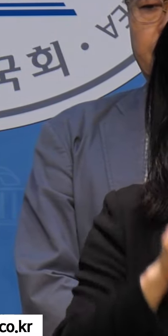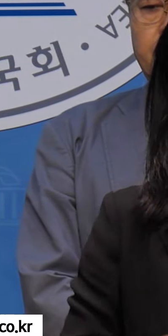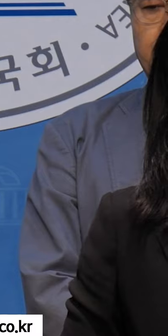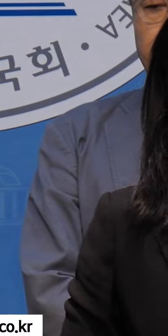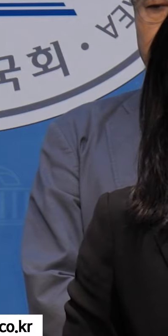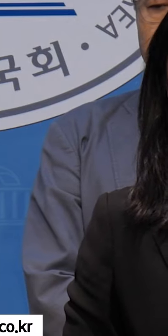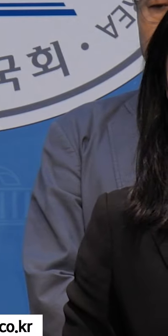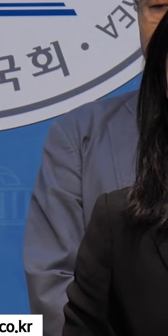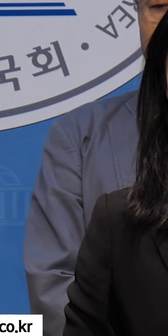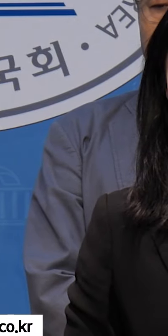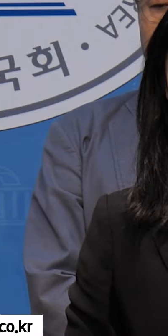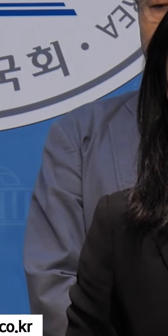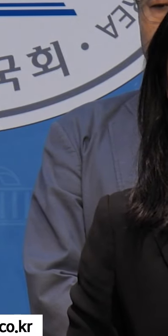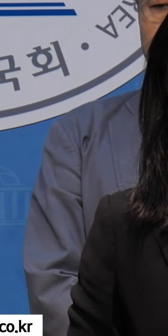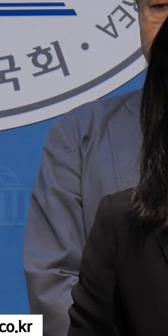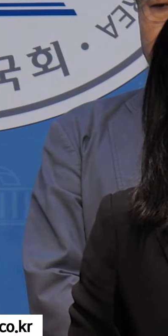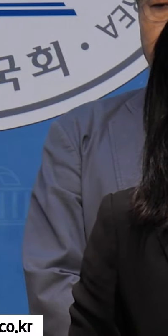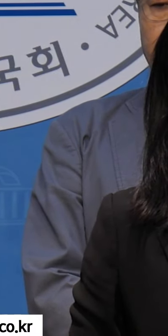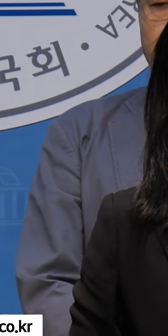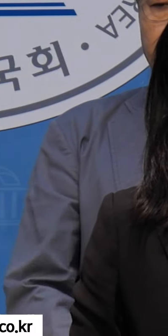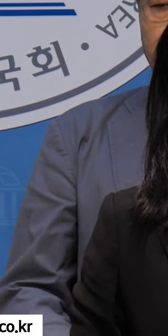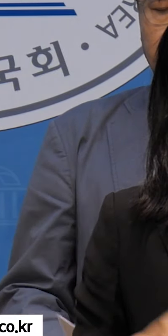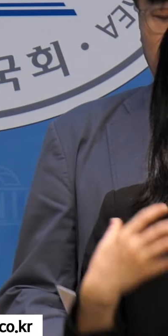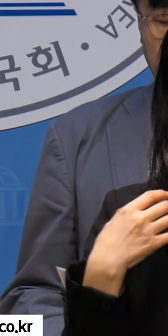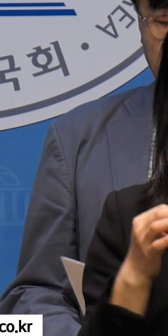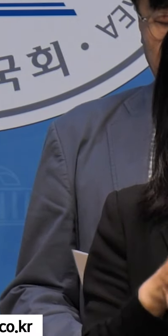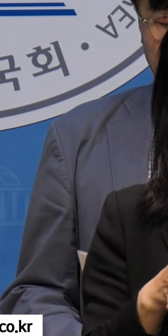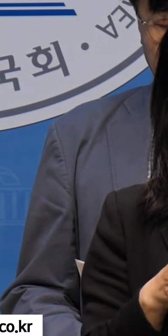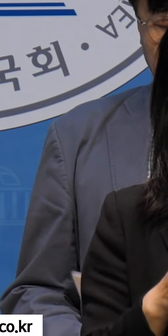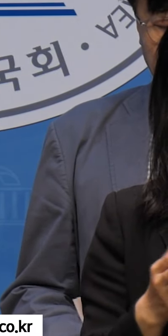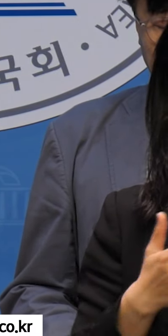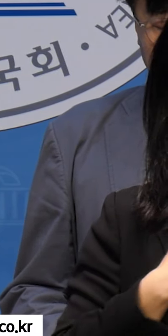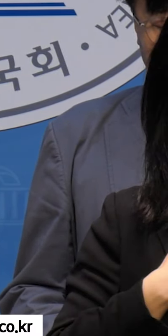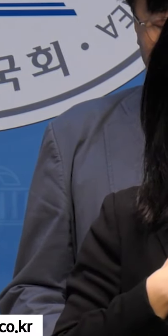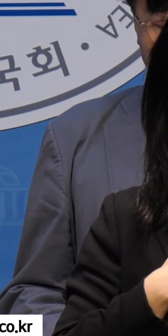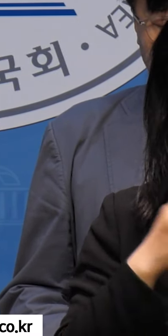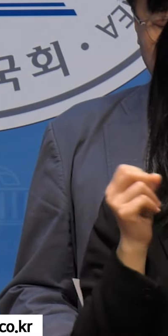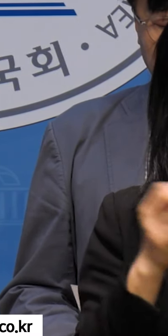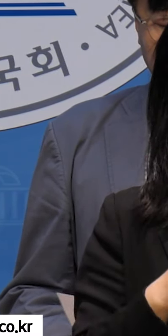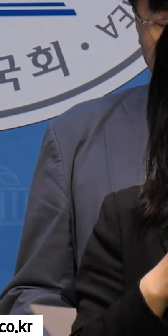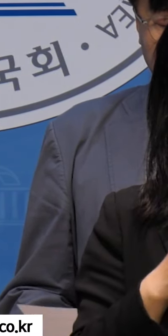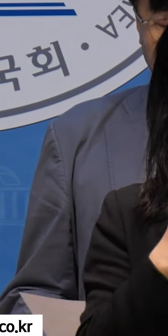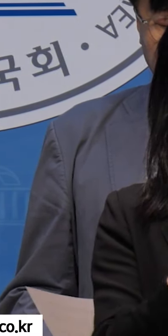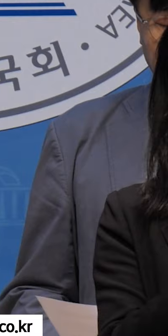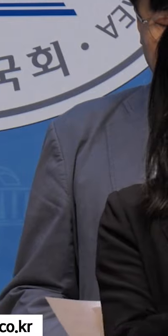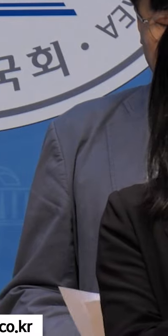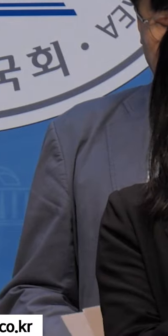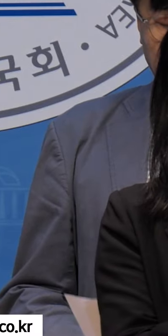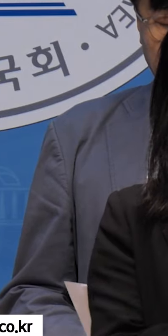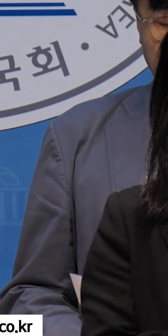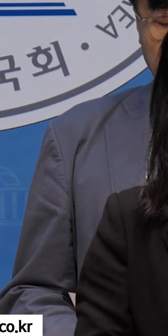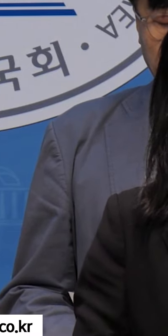일단 이 개최의 주체는 저희 이성근과 그리고 또 민주당의